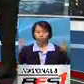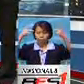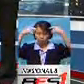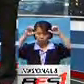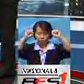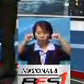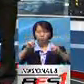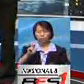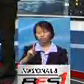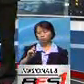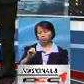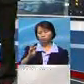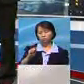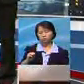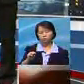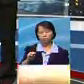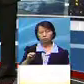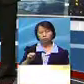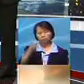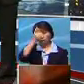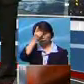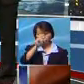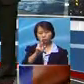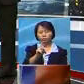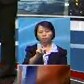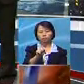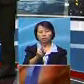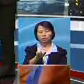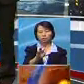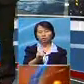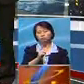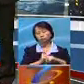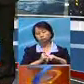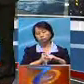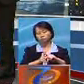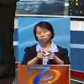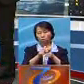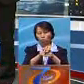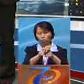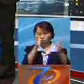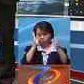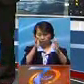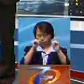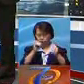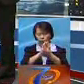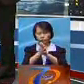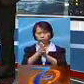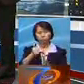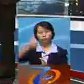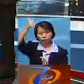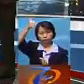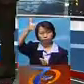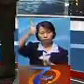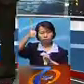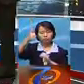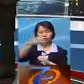Presiden Kesatuan Olahraga Malaysia KOM Datuk Karim Ibrahim optimis skuad olahraga negara mampu muncul juara